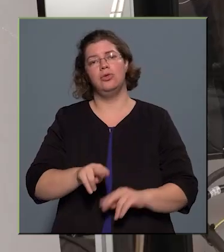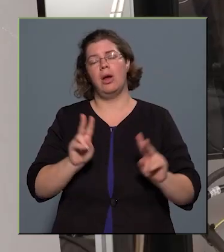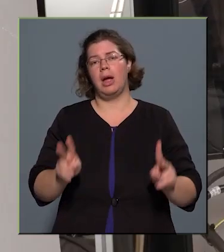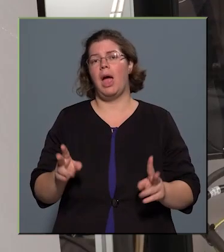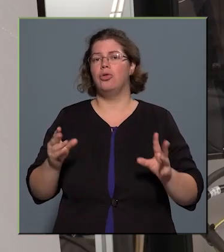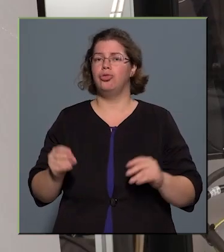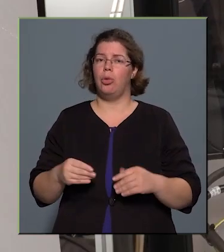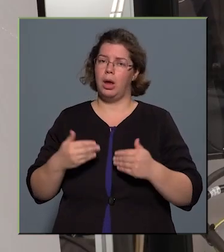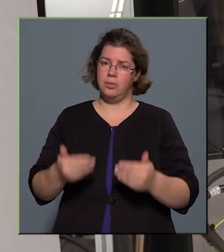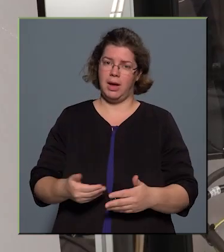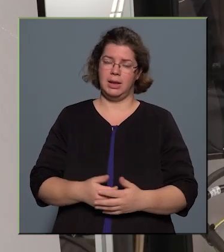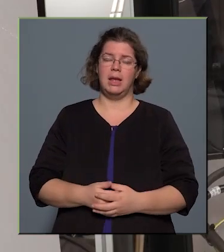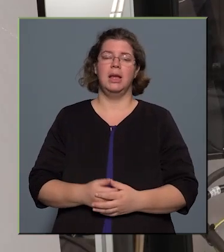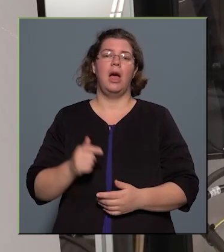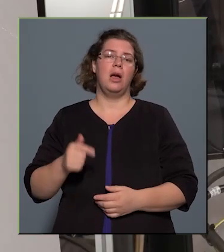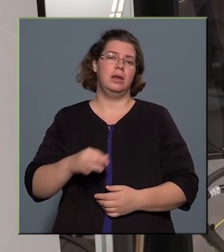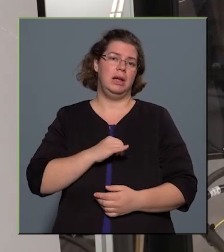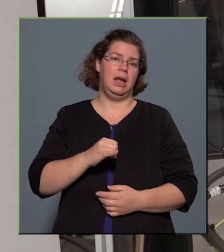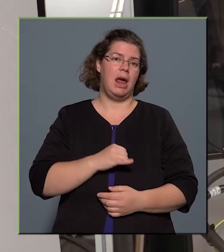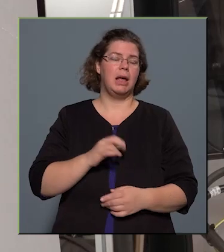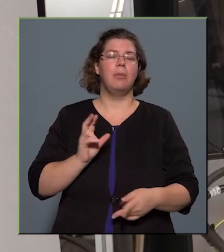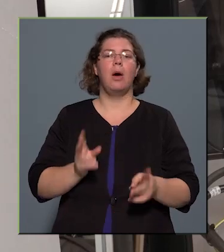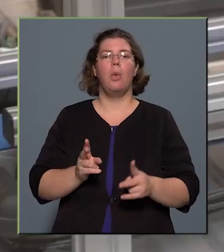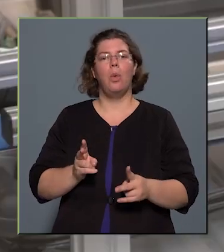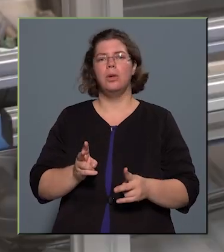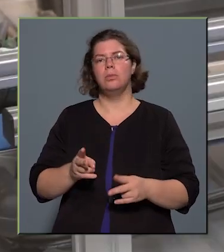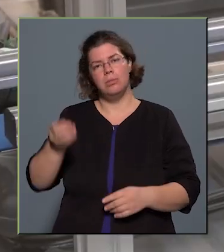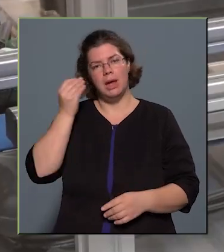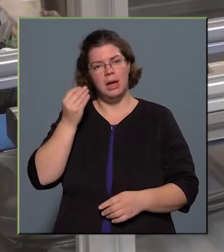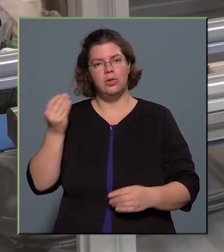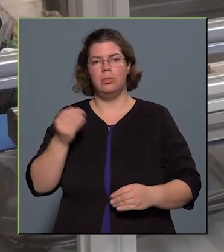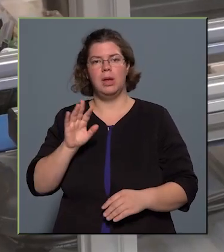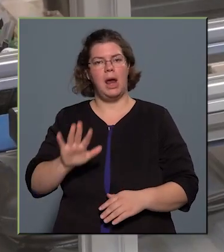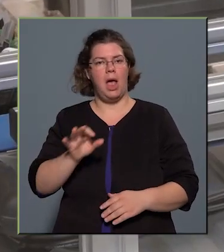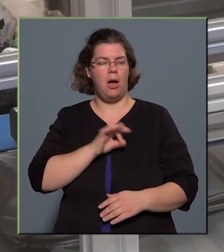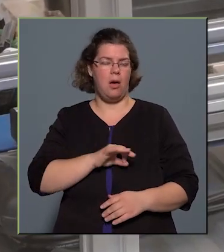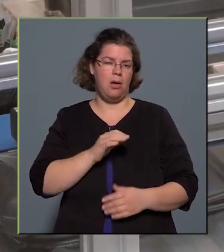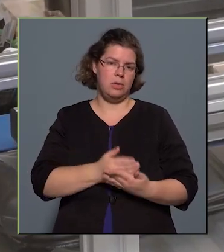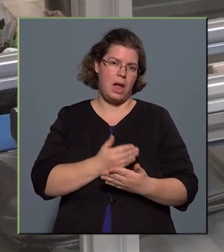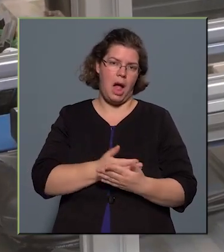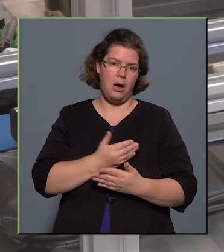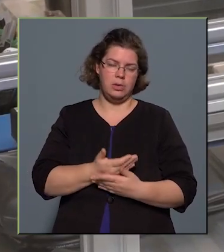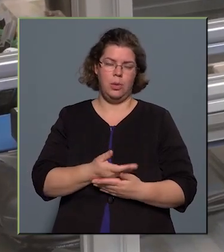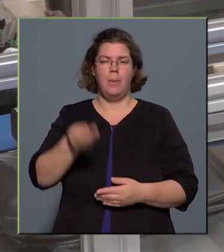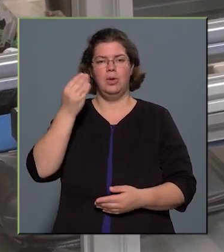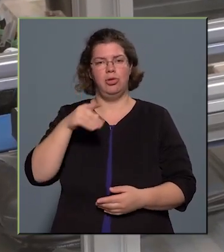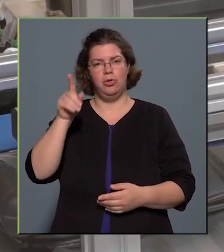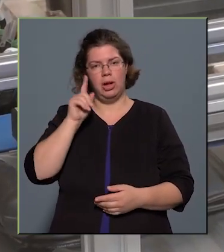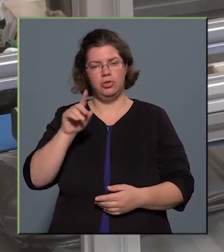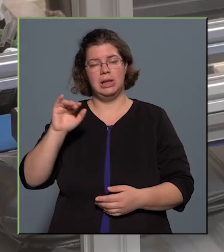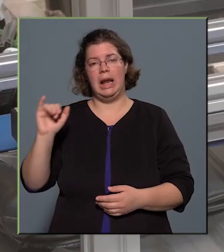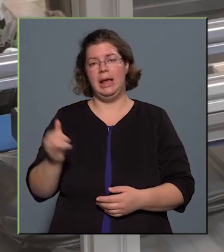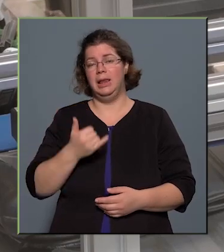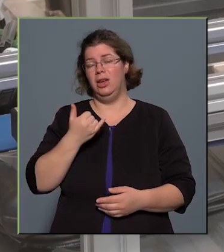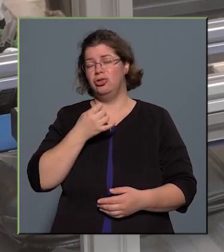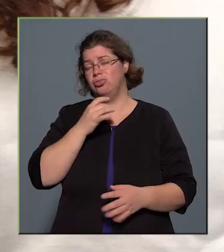sokat fektetnünk be annak érdekében, hogy megértsék, hogy mire használható ez a mesterséges intelligencia, és